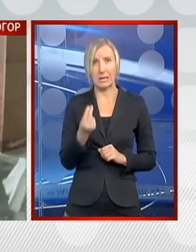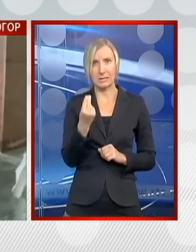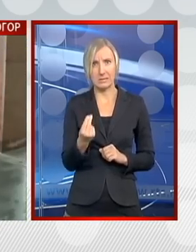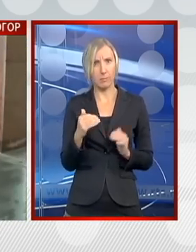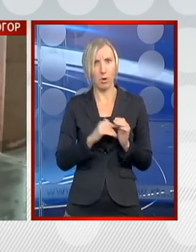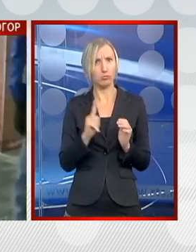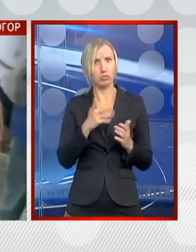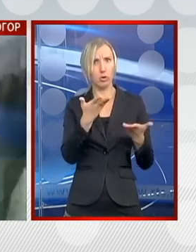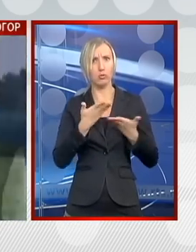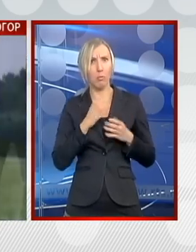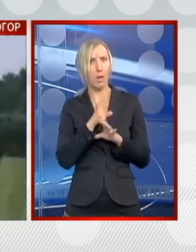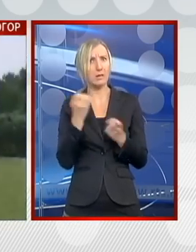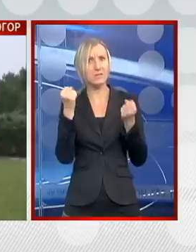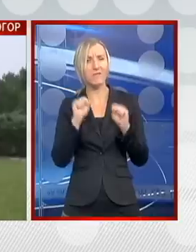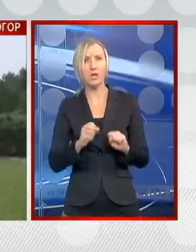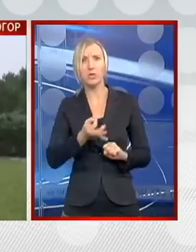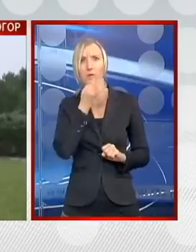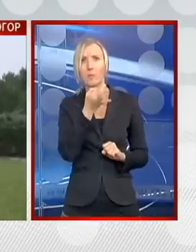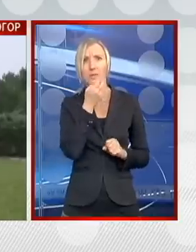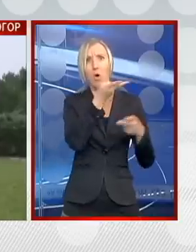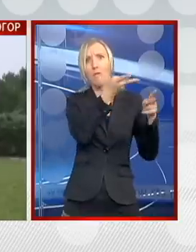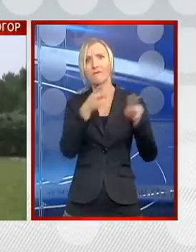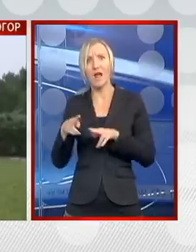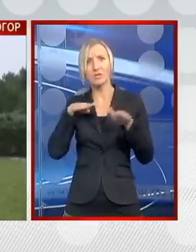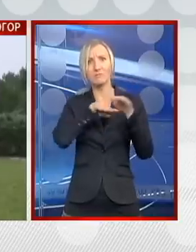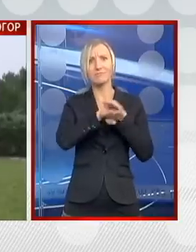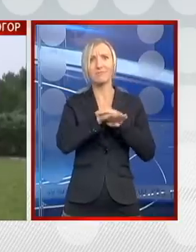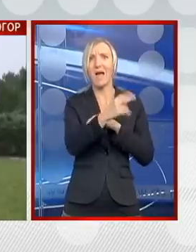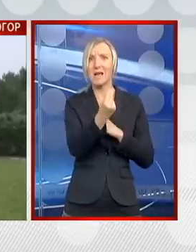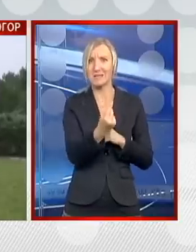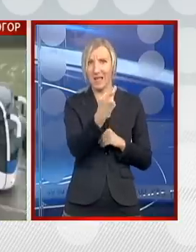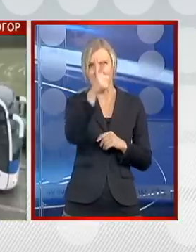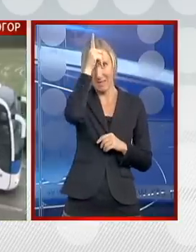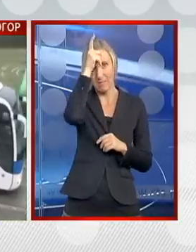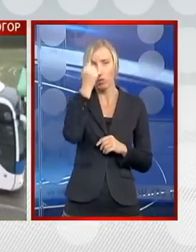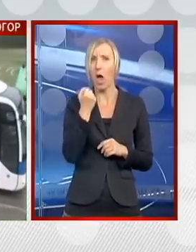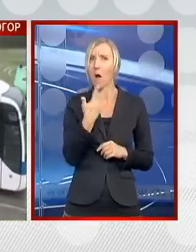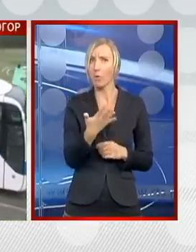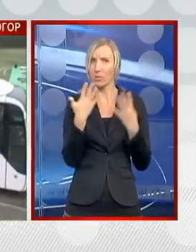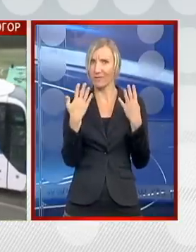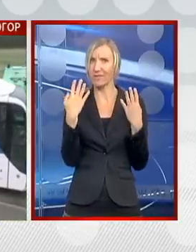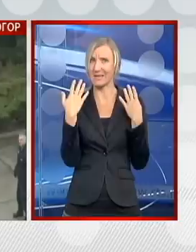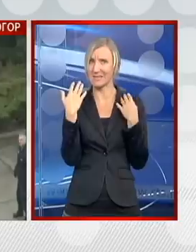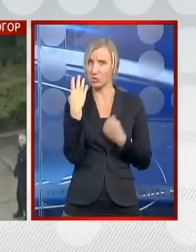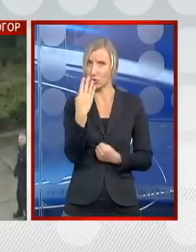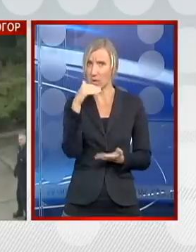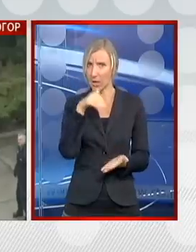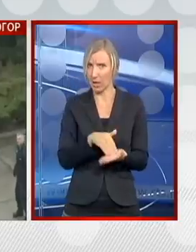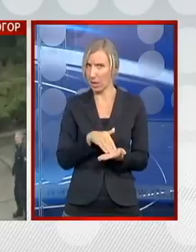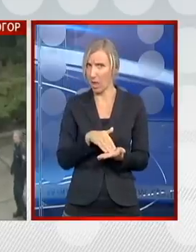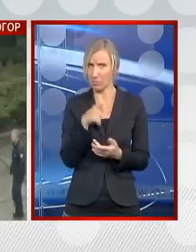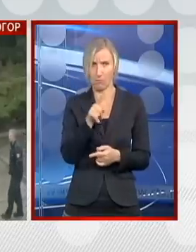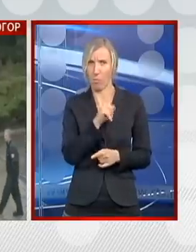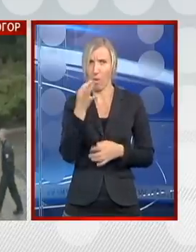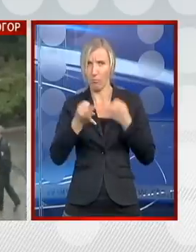Srbija još nije dobila nikakve zvanične informacije o vraćanju azilanata iz Nemačke, a broj od 94.000 je više